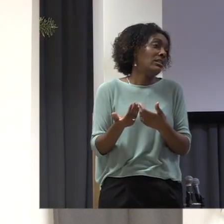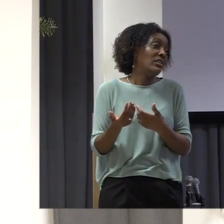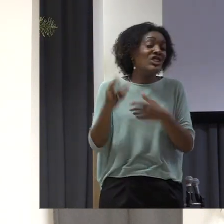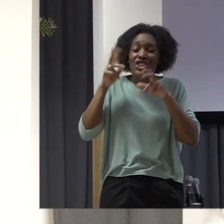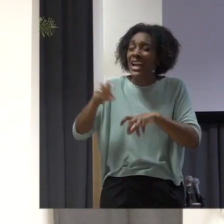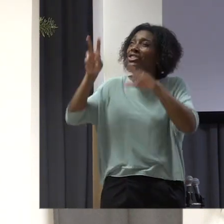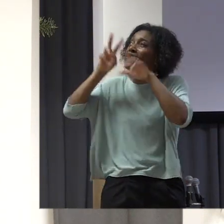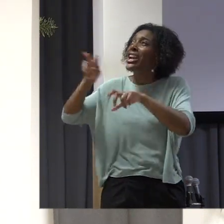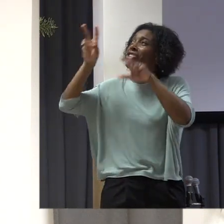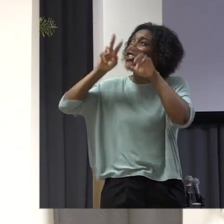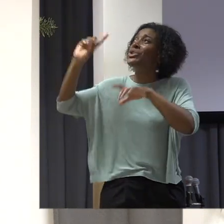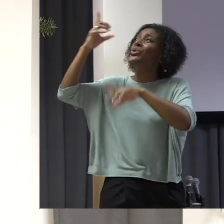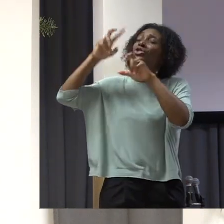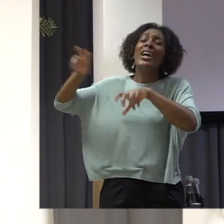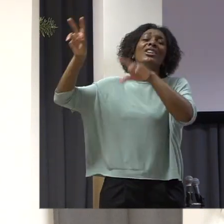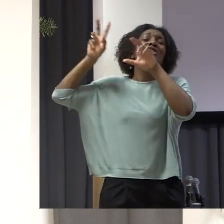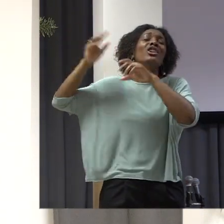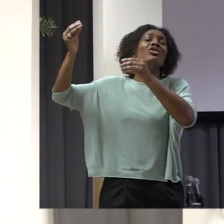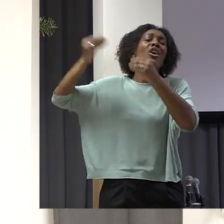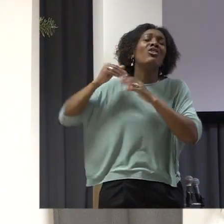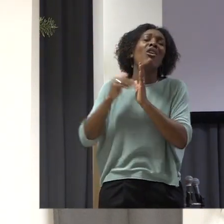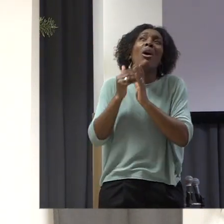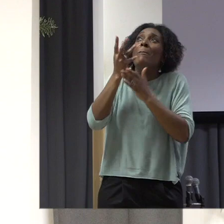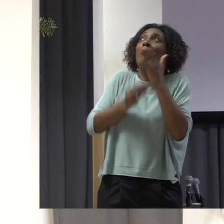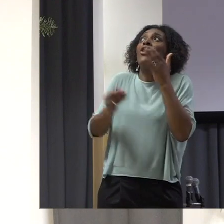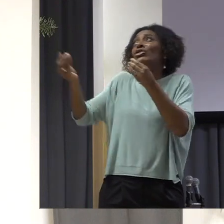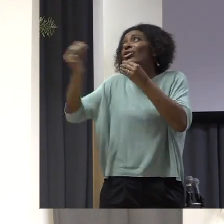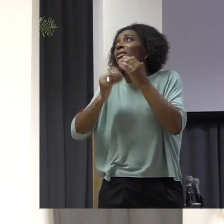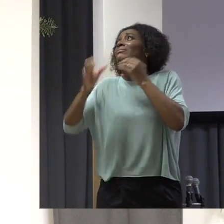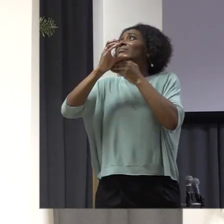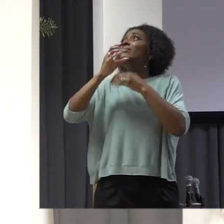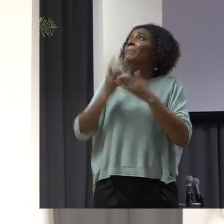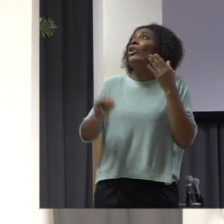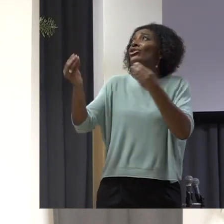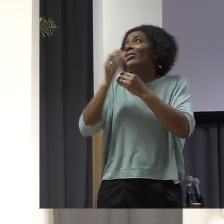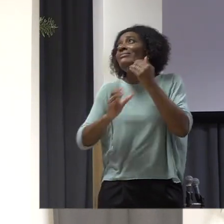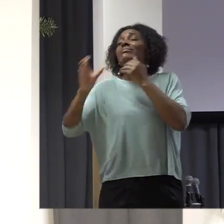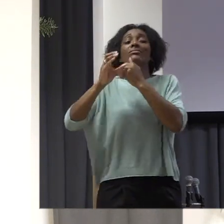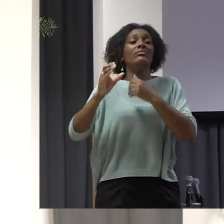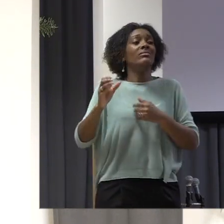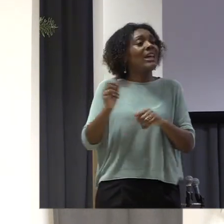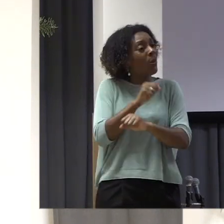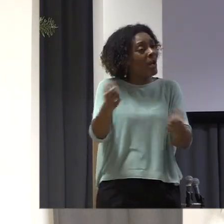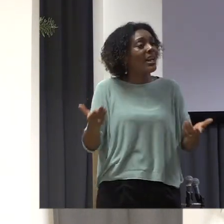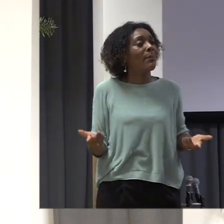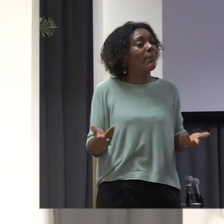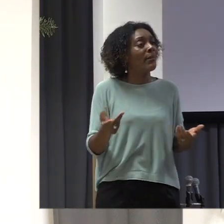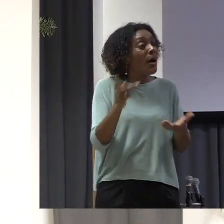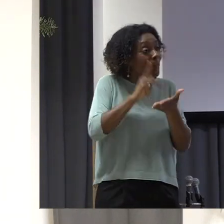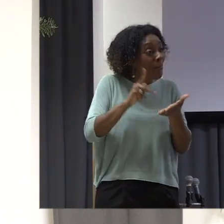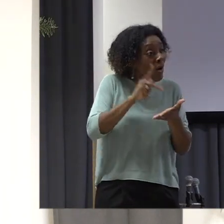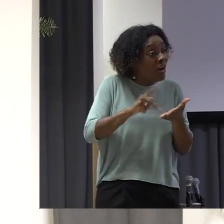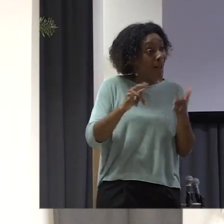à rajouter ce qui leur manquait pour qu'ils puissent encore aller encore plus loin. Nous voyons les prières de Paul dans cette épître. Il peut